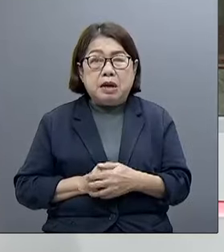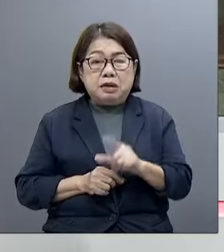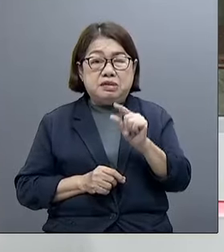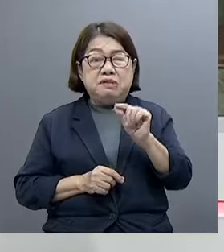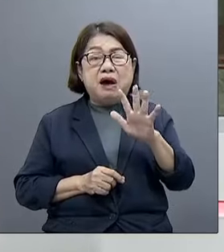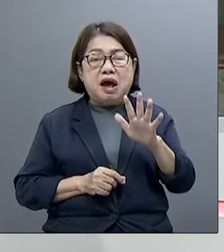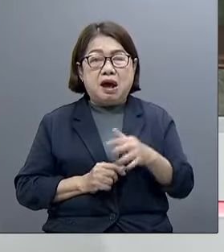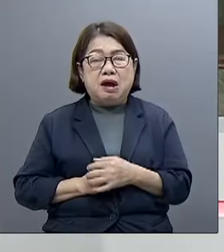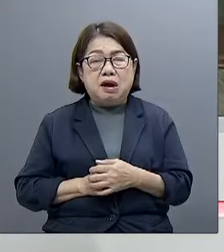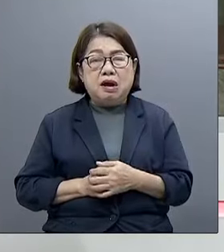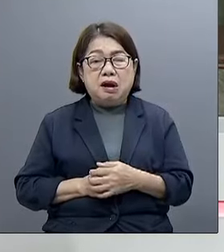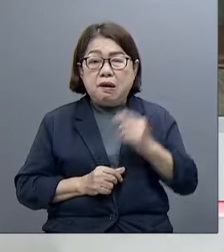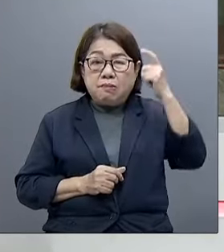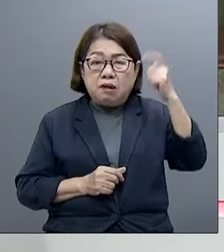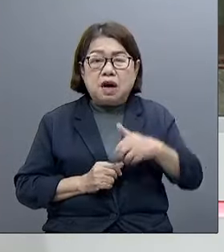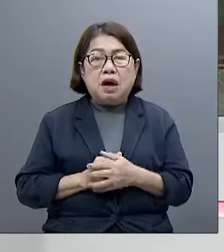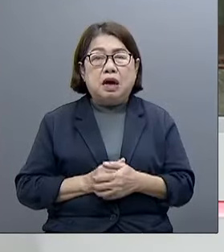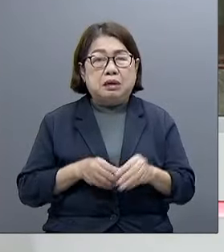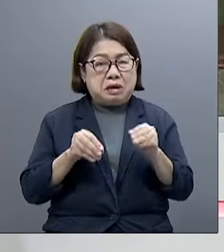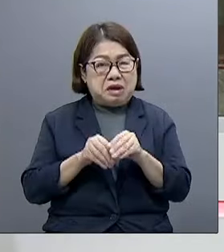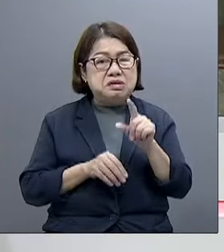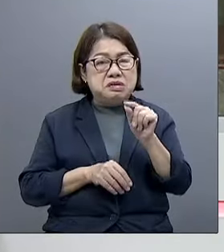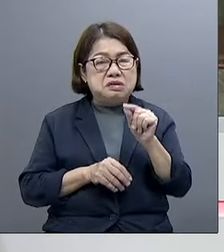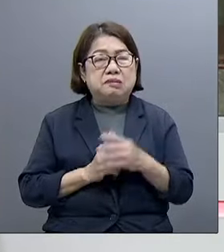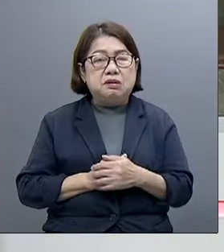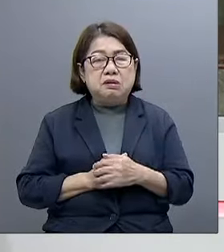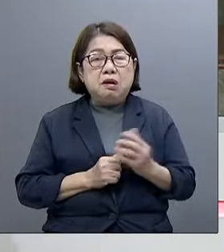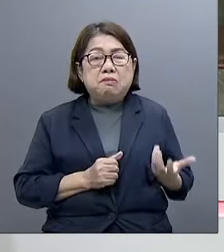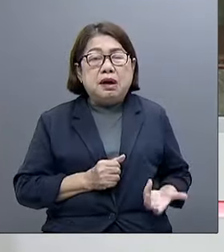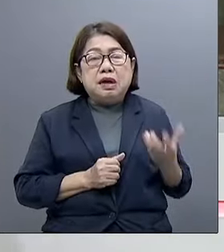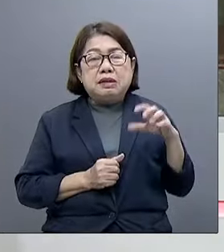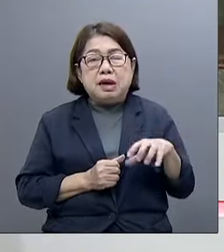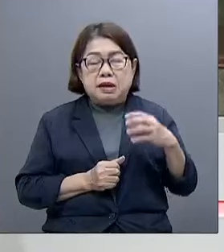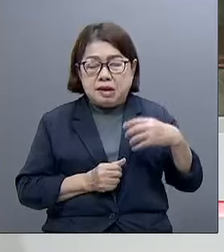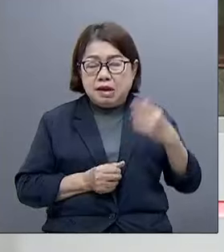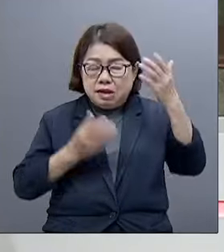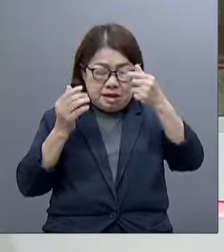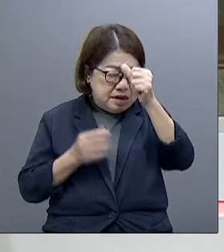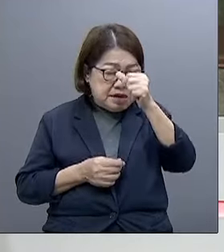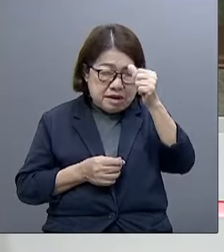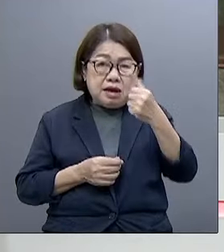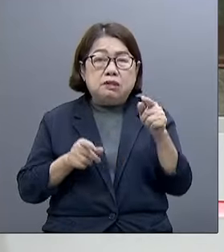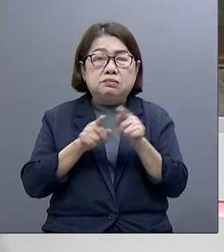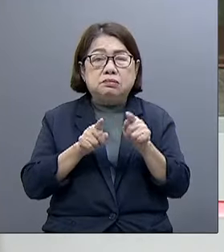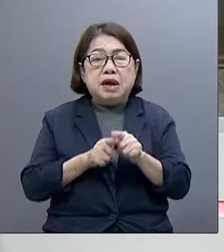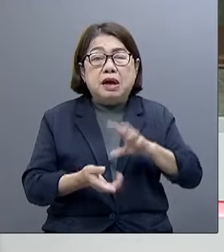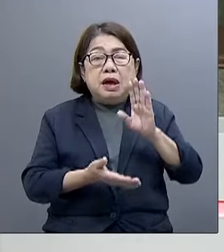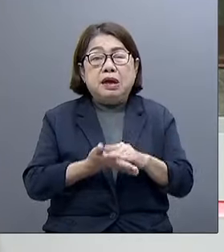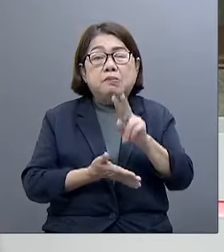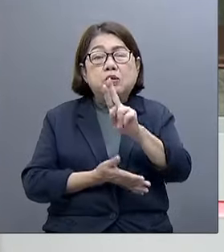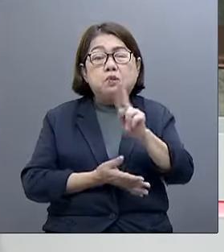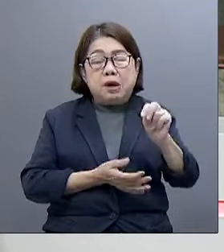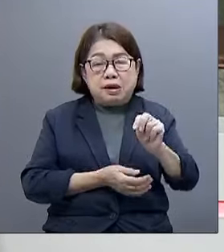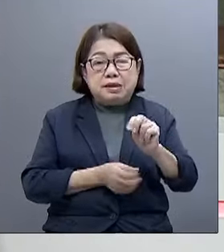คนนะคะเมียนมาเกือบ20คนตามมาด้วยบังกลาเทศแล้วก็อินเดียค่ะรายงานขององค์การอนามัยโลกเข